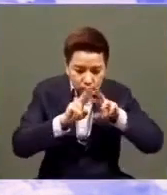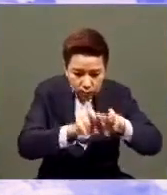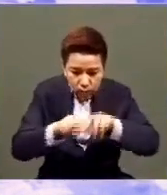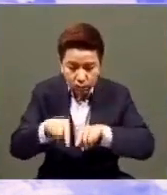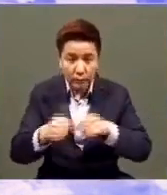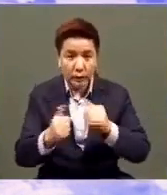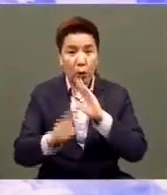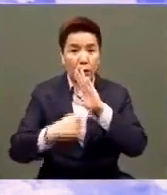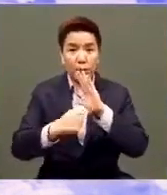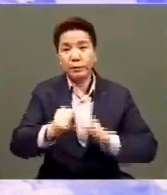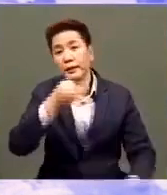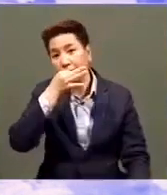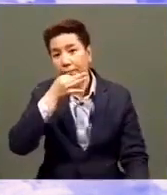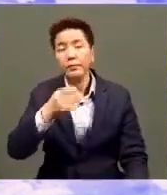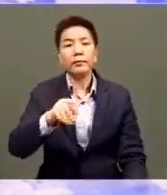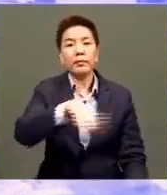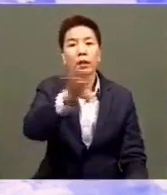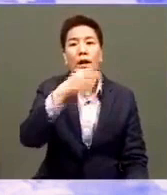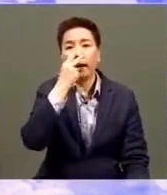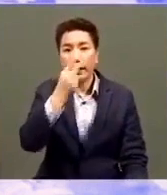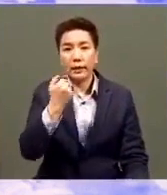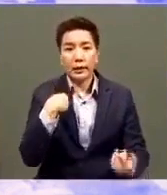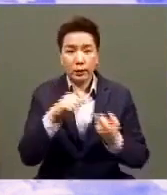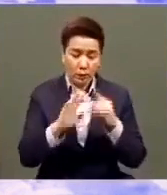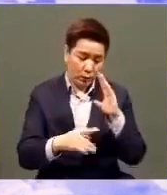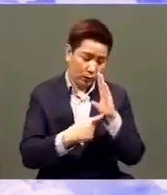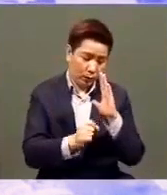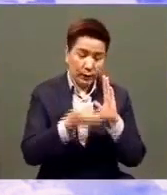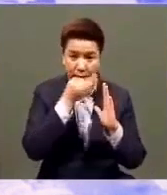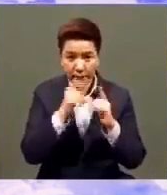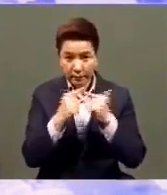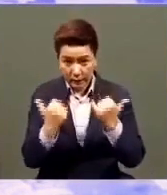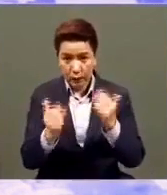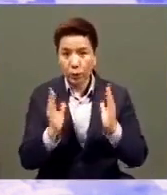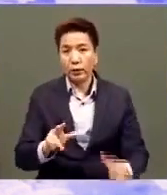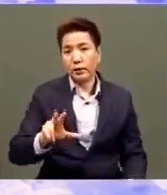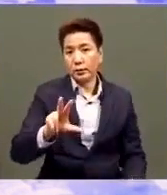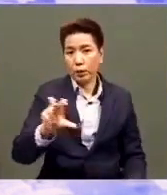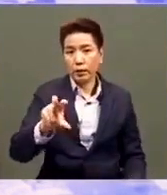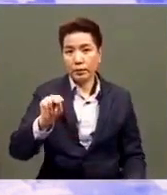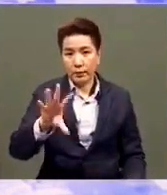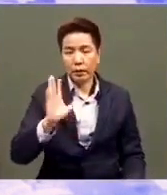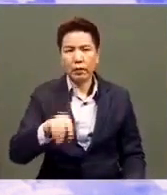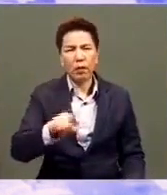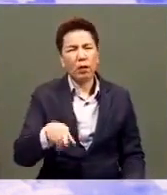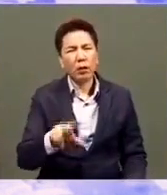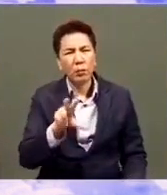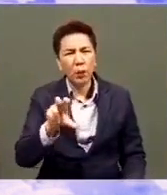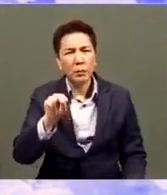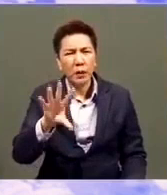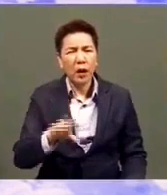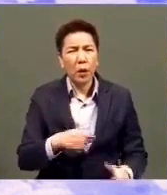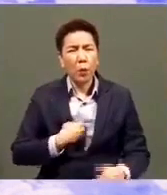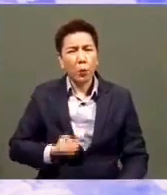รียนในตอนแรกนะคะถ้าทุกท่านดูตัวเลขว่ามีผู้ติดเชื้อ335รายหลายท่านตกใจค่ะ